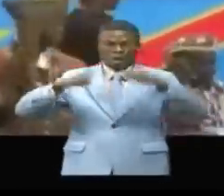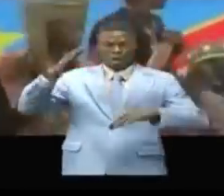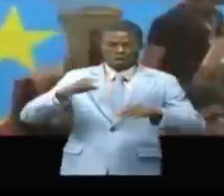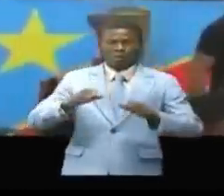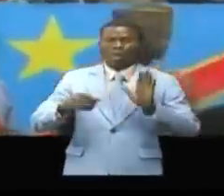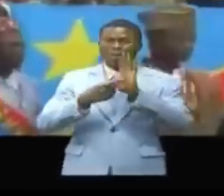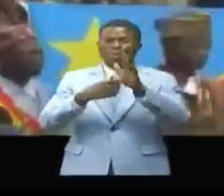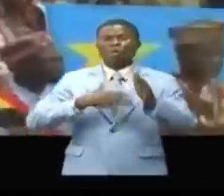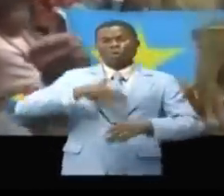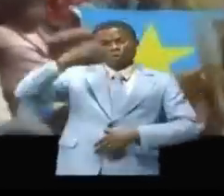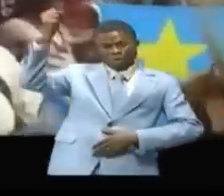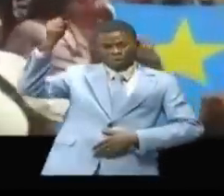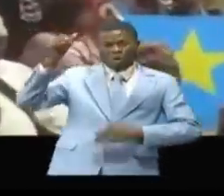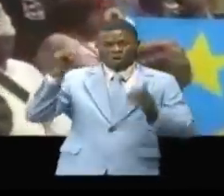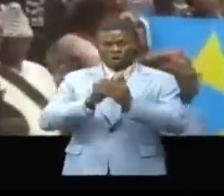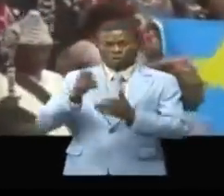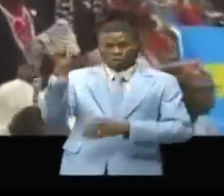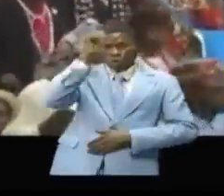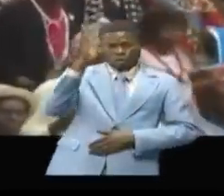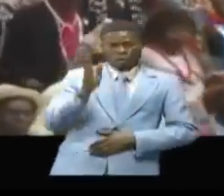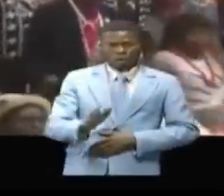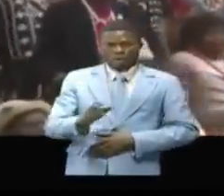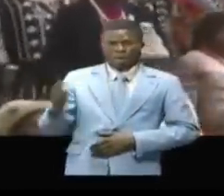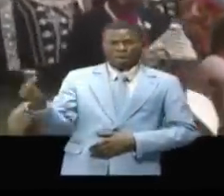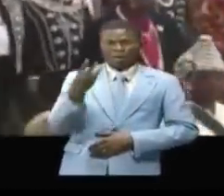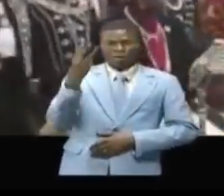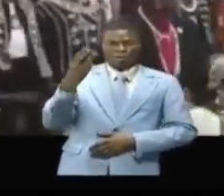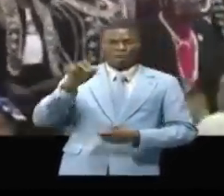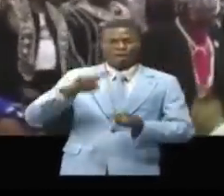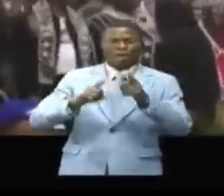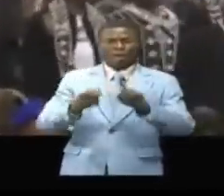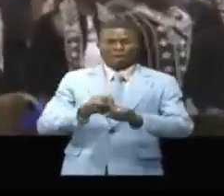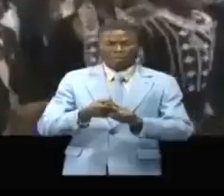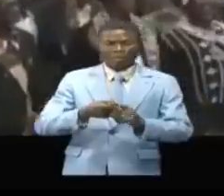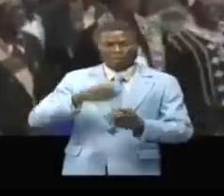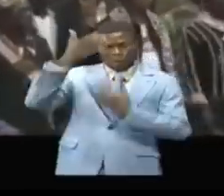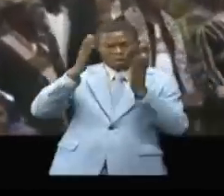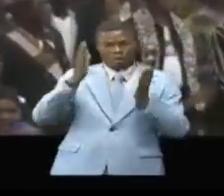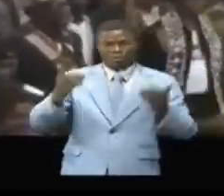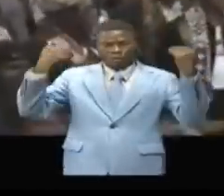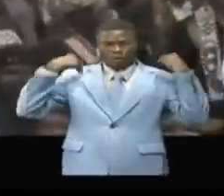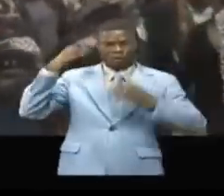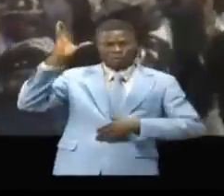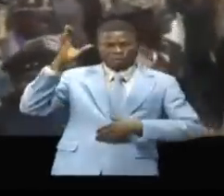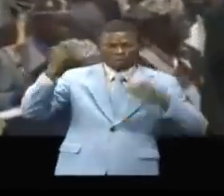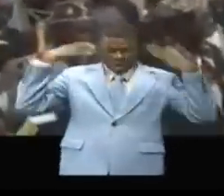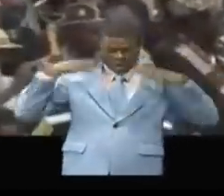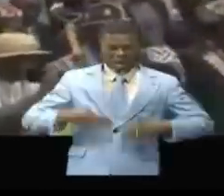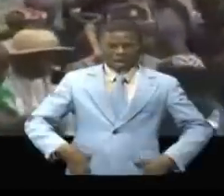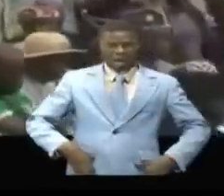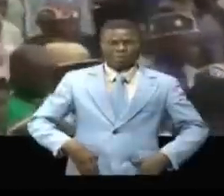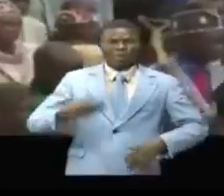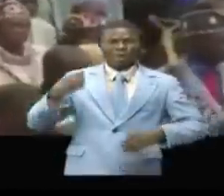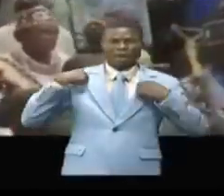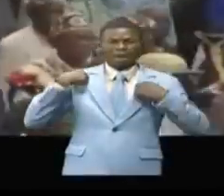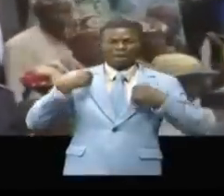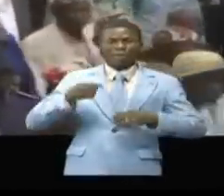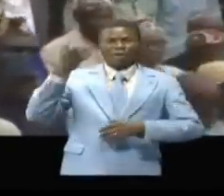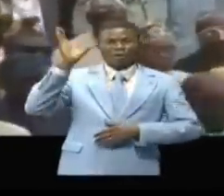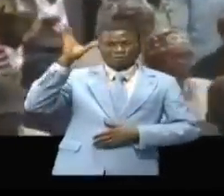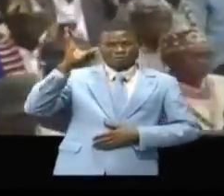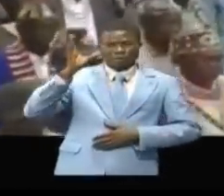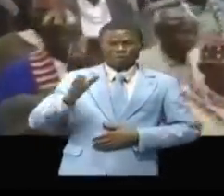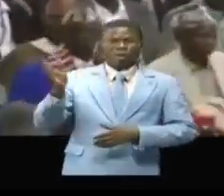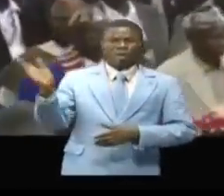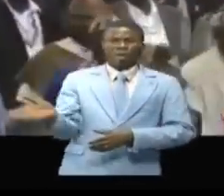symbole de victoire sur les terroristes du M23 et leurs acolytes rwandais, les chefs coutumiers tous habillés en tenue traditionnelle, balais